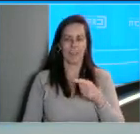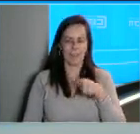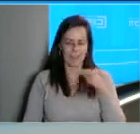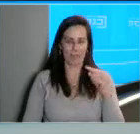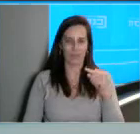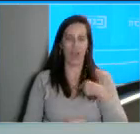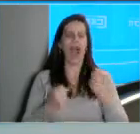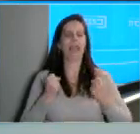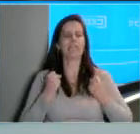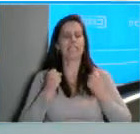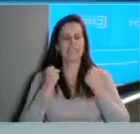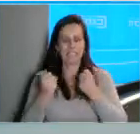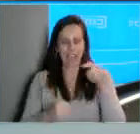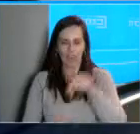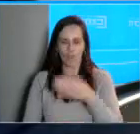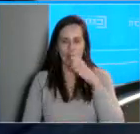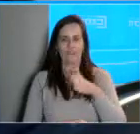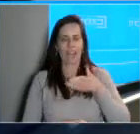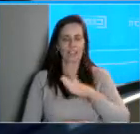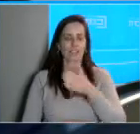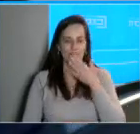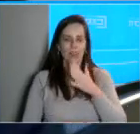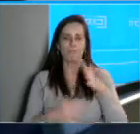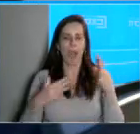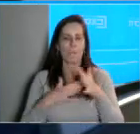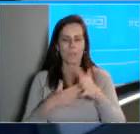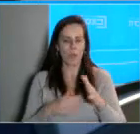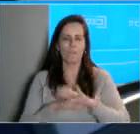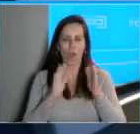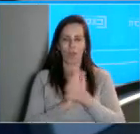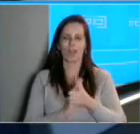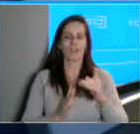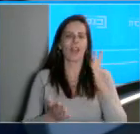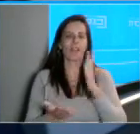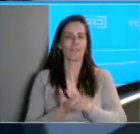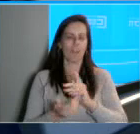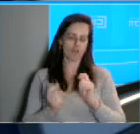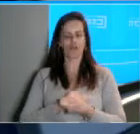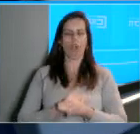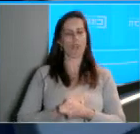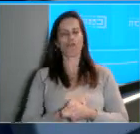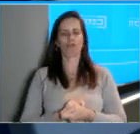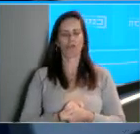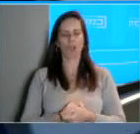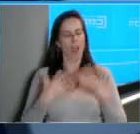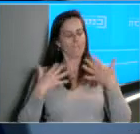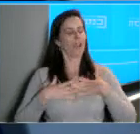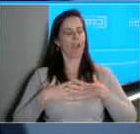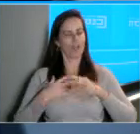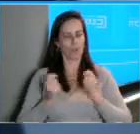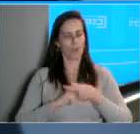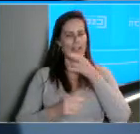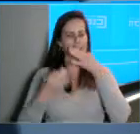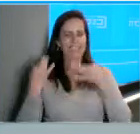הדרך, הנסיעה עד לירושלים, והכניסה, והבידוק הביטחוני והכל, אתה כבר משנה איזושהי אווירה, ואתה נהיה